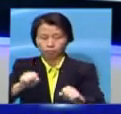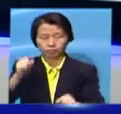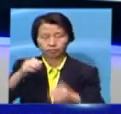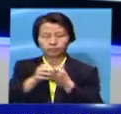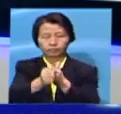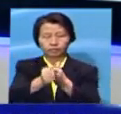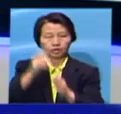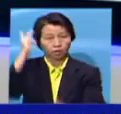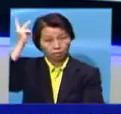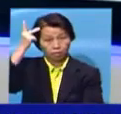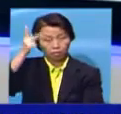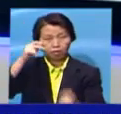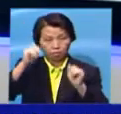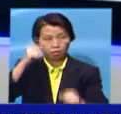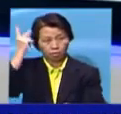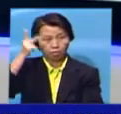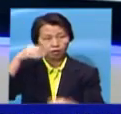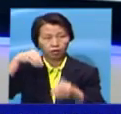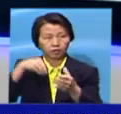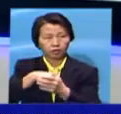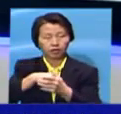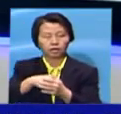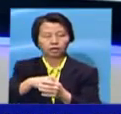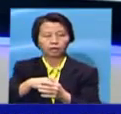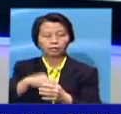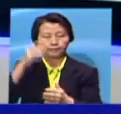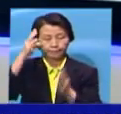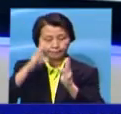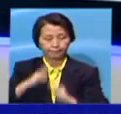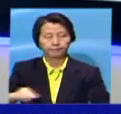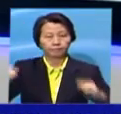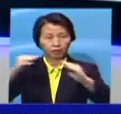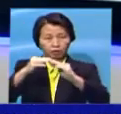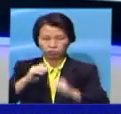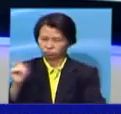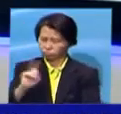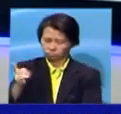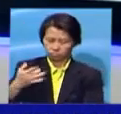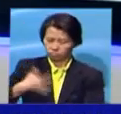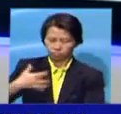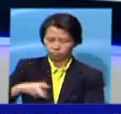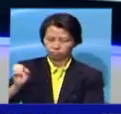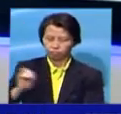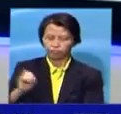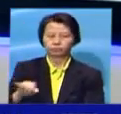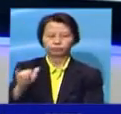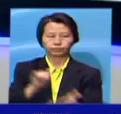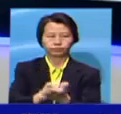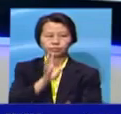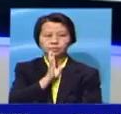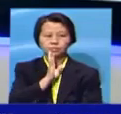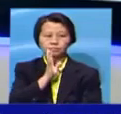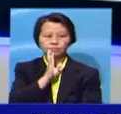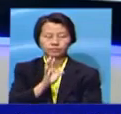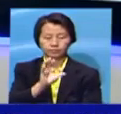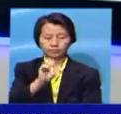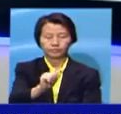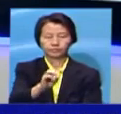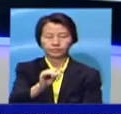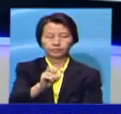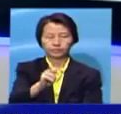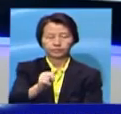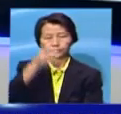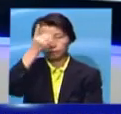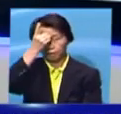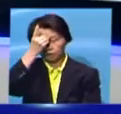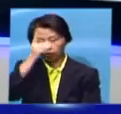politik bukan Islam berpolitik dalam masjid dat seri Idris membuat kenyataan itu sebagai merujuk ucapan Adun kelebang Datuk Lim ban